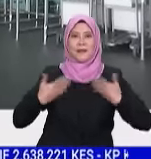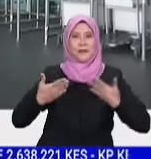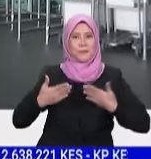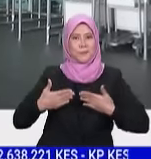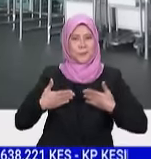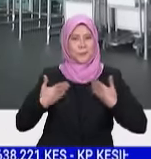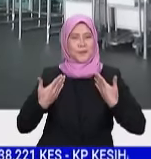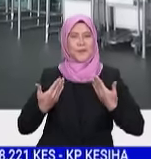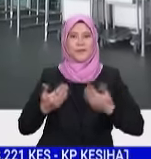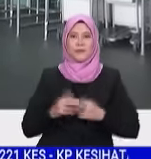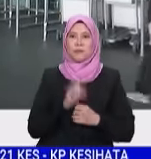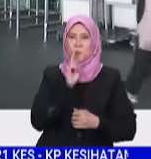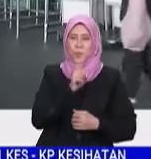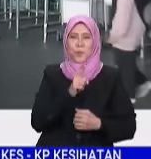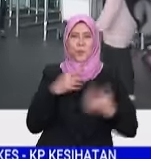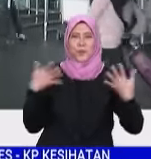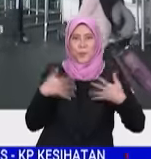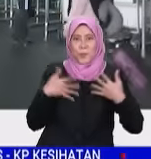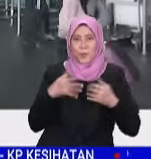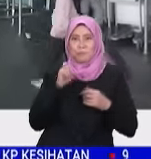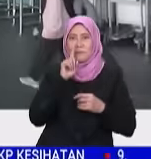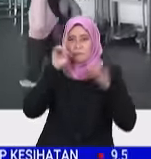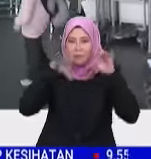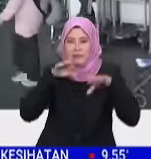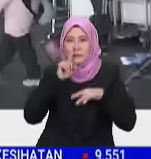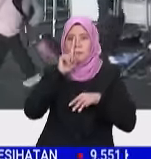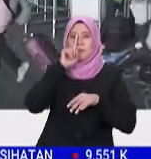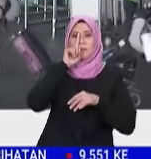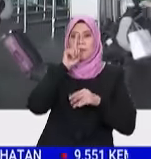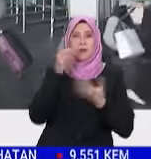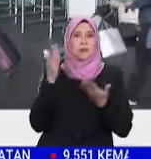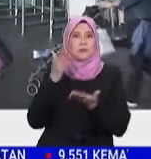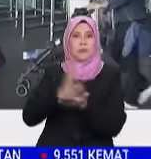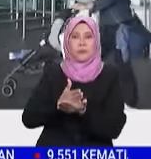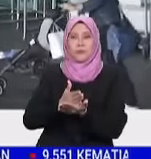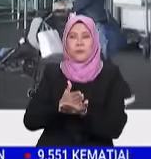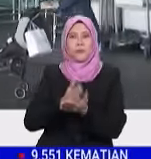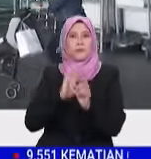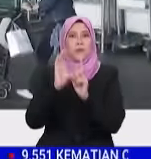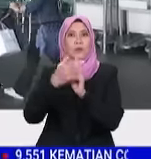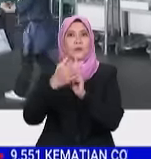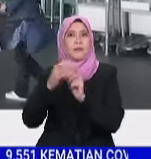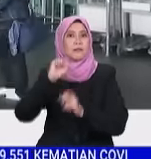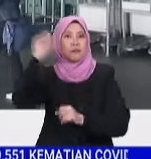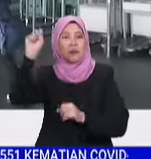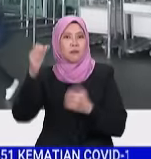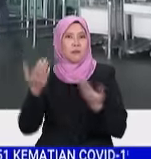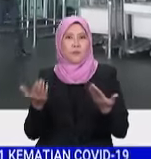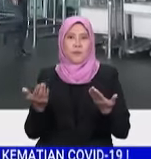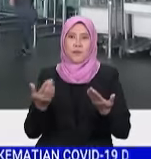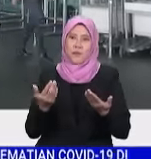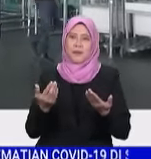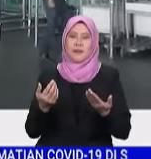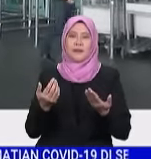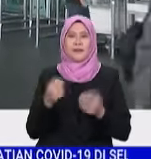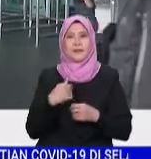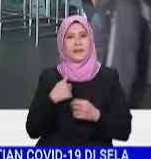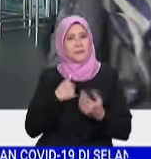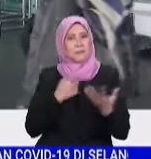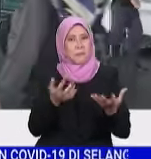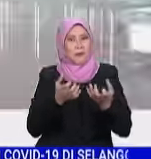sebab kita takut juga kalau ka nantiah air tak Le kita punya Apa